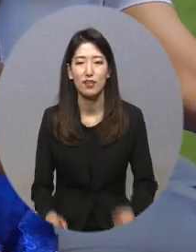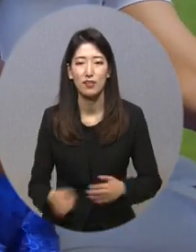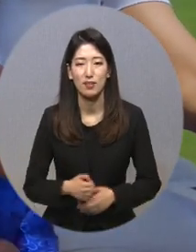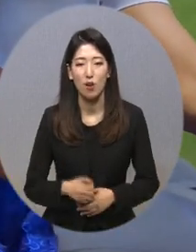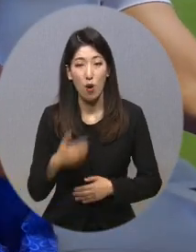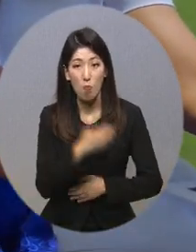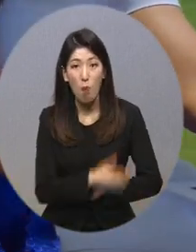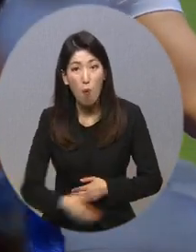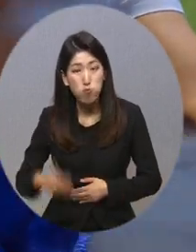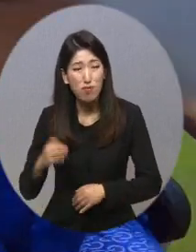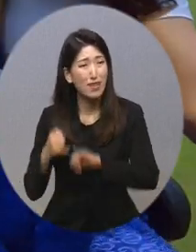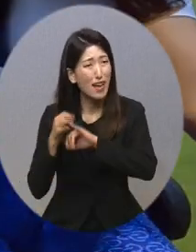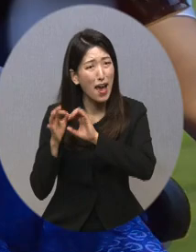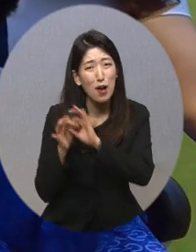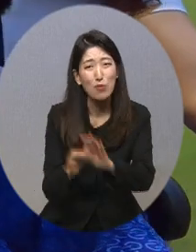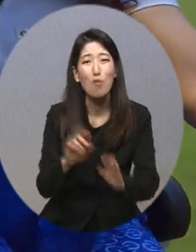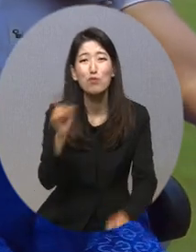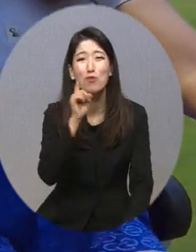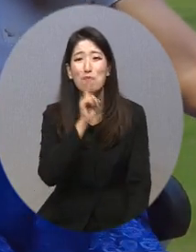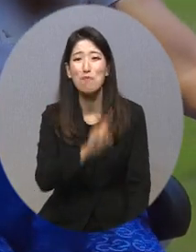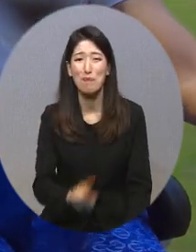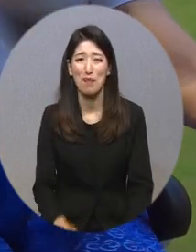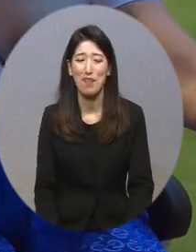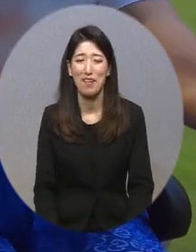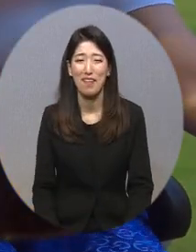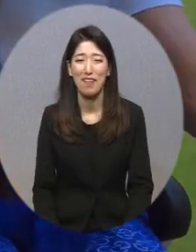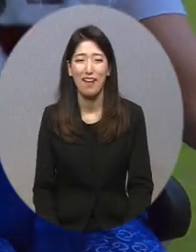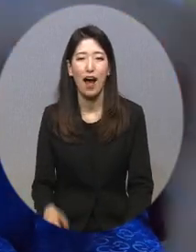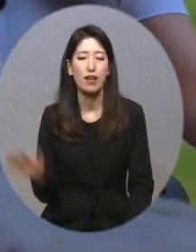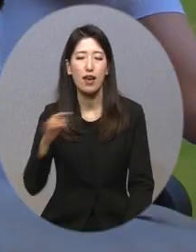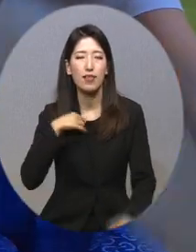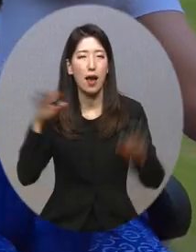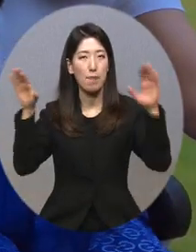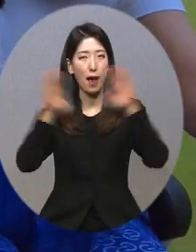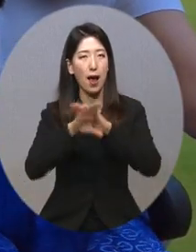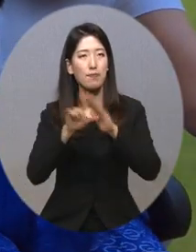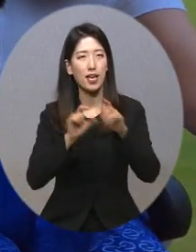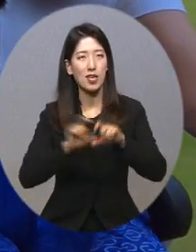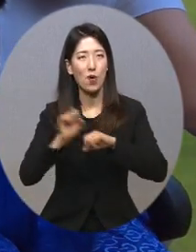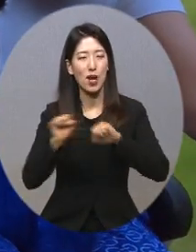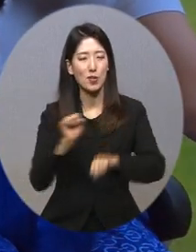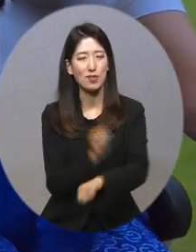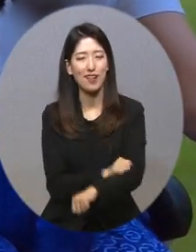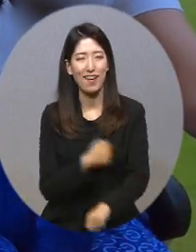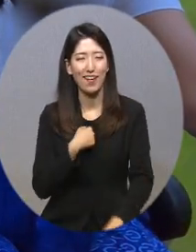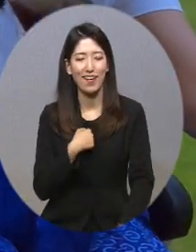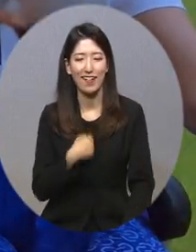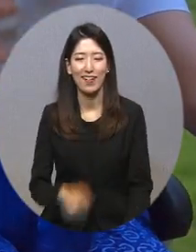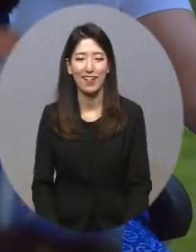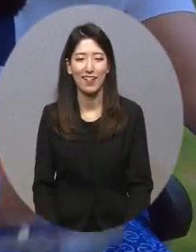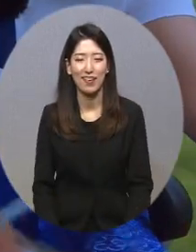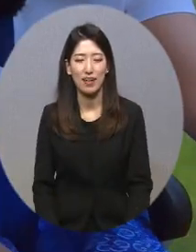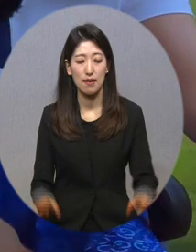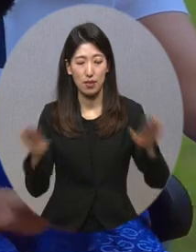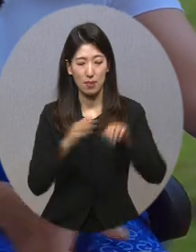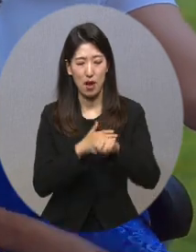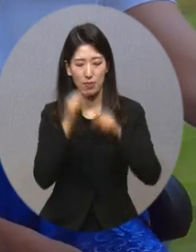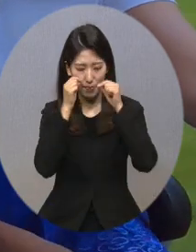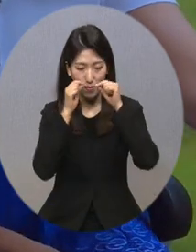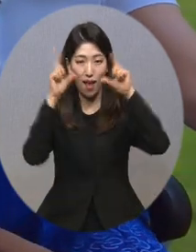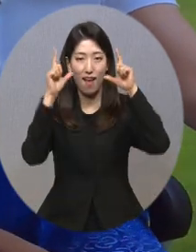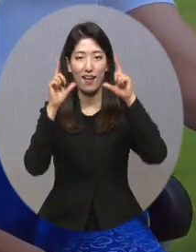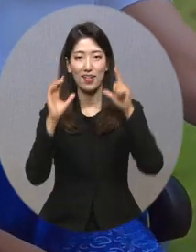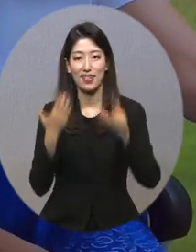네. 한밤중에 프린스 알고. 아, 나한테 야행성이다. 아, 웃겨. 난 밤 9시 딱 되면 눈이 번쩍